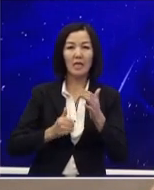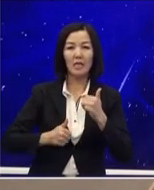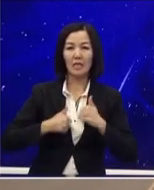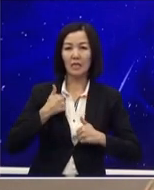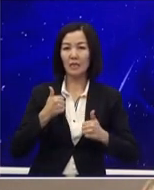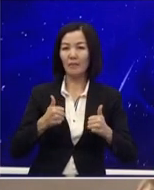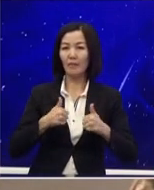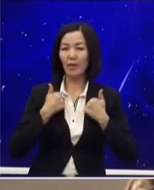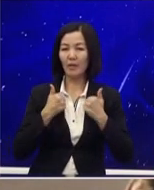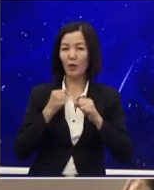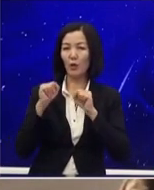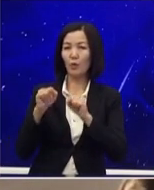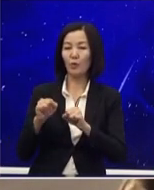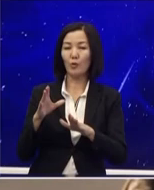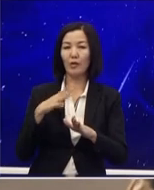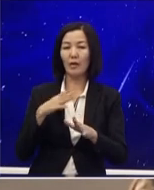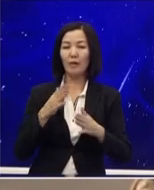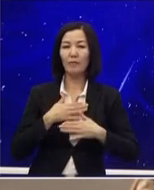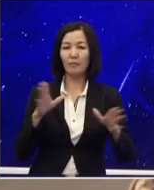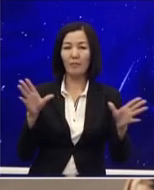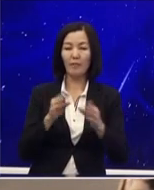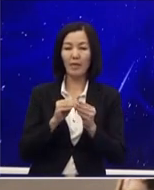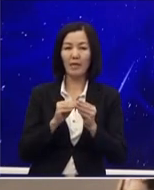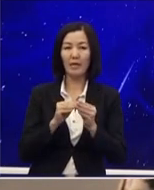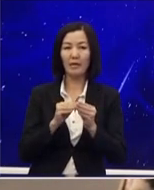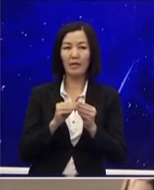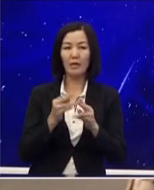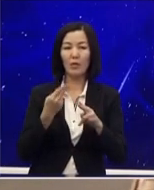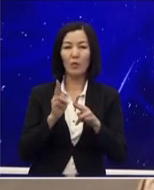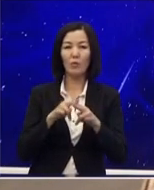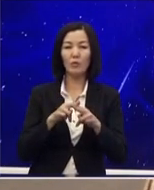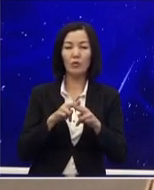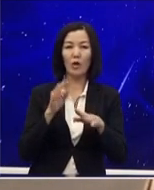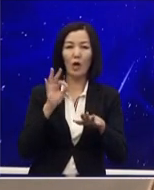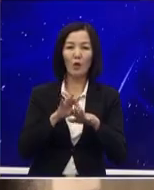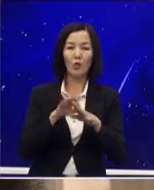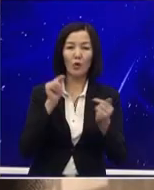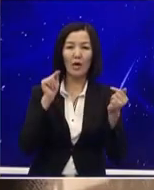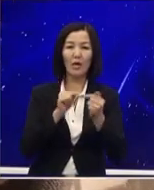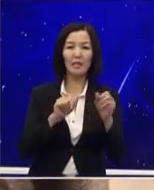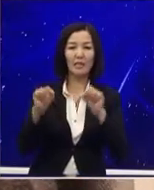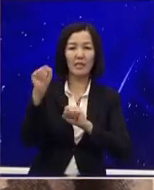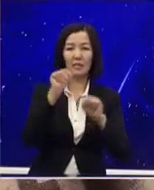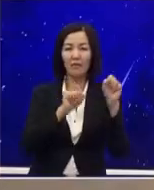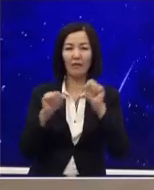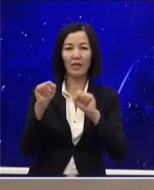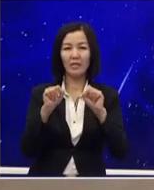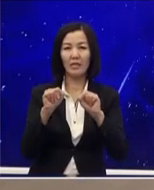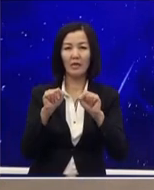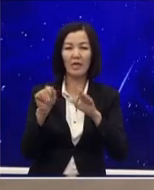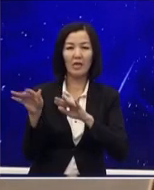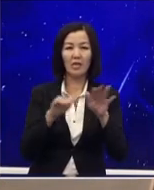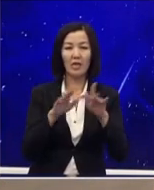білді. Өйткені олар бізбен бірге иық тіресе отырып, осы пандемияға қарсы дезинфекциялық жұмыстарға